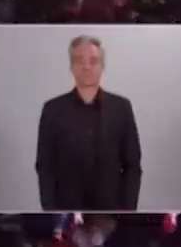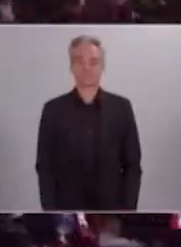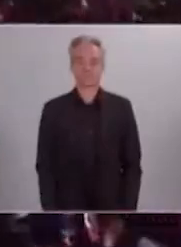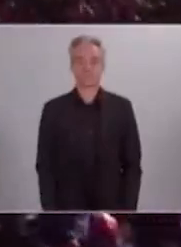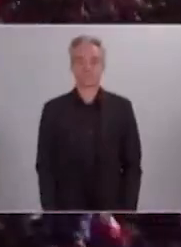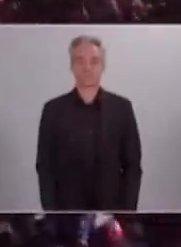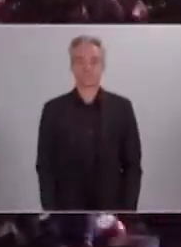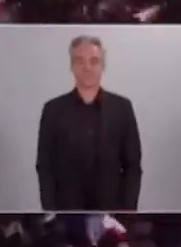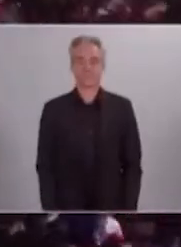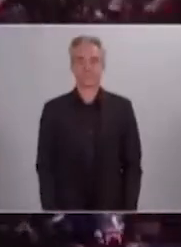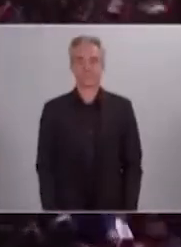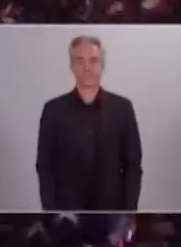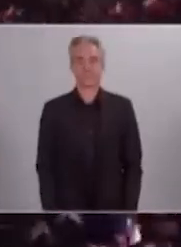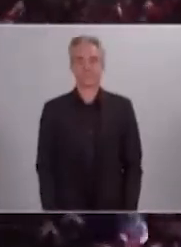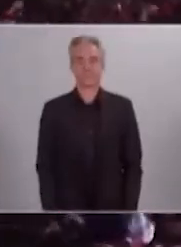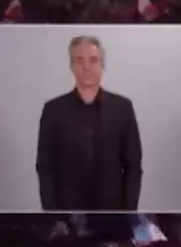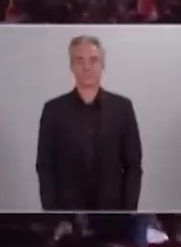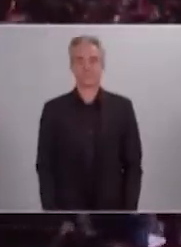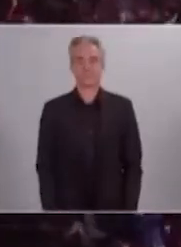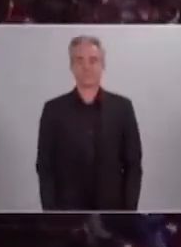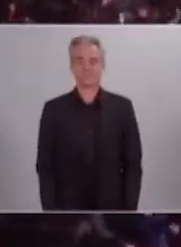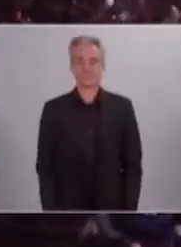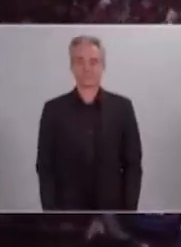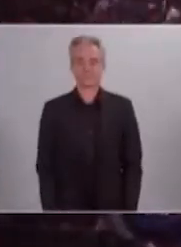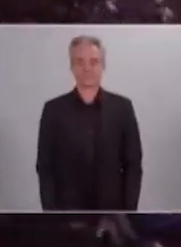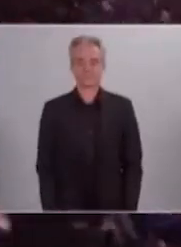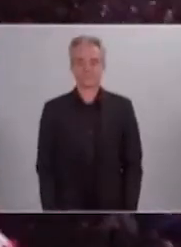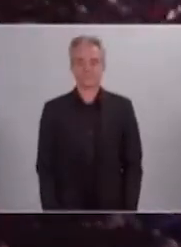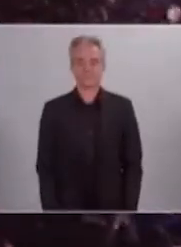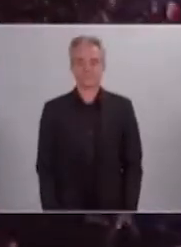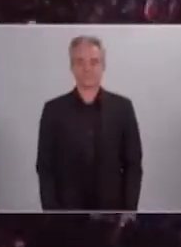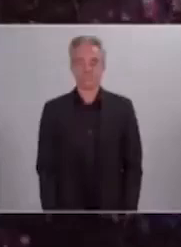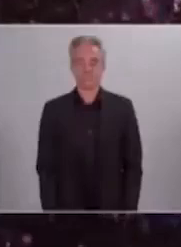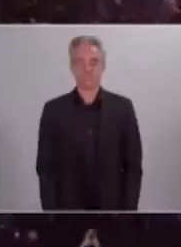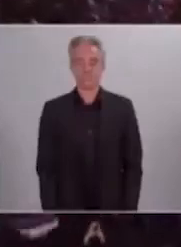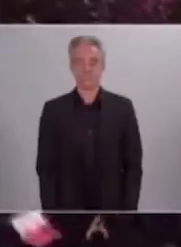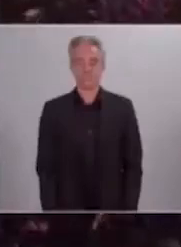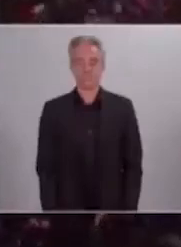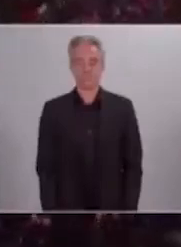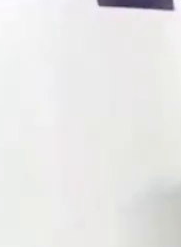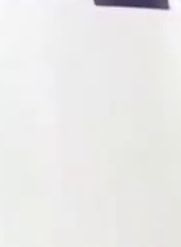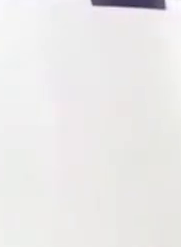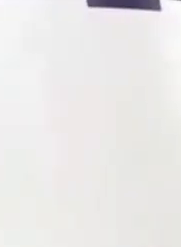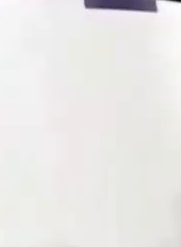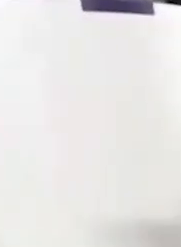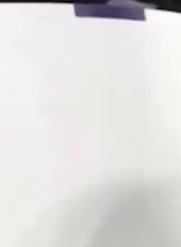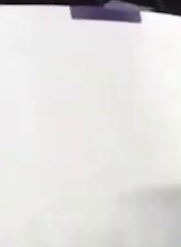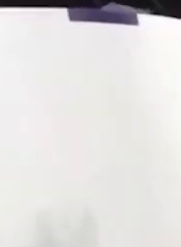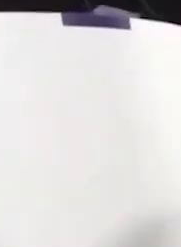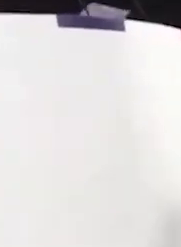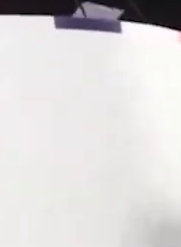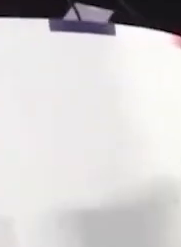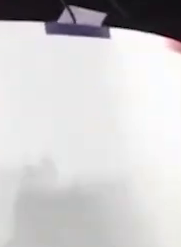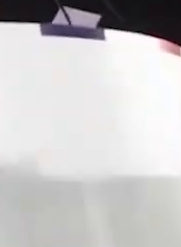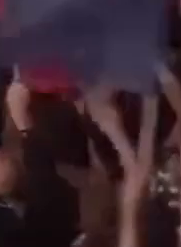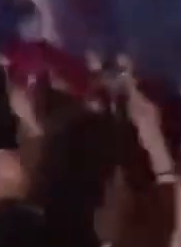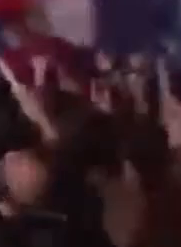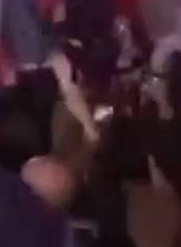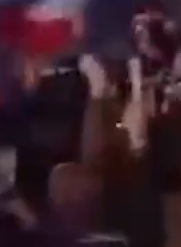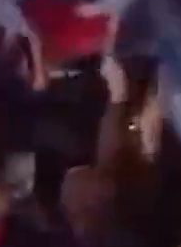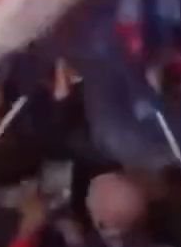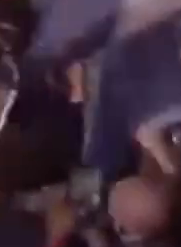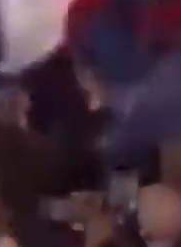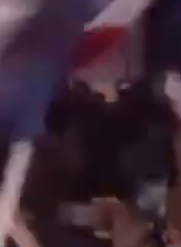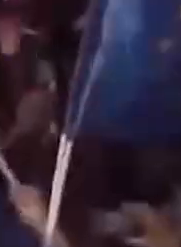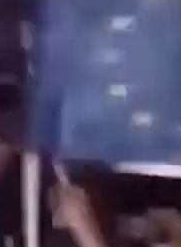ได้ดีกับคนฝรั่งเศสที่มีแนวคิดแบบอื่นๆมากกว่านะถ้าเกิดว่าเป็นผู้สนับสนุนของเมลงชงนะคะซึ่งเป็นนักการเมื